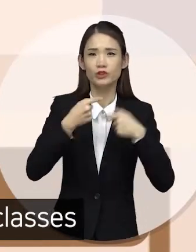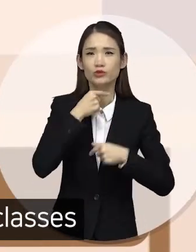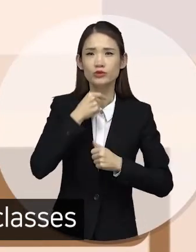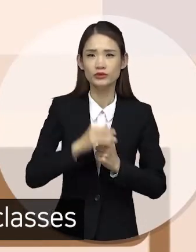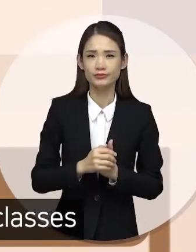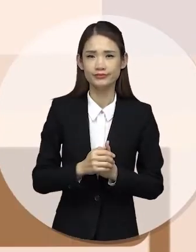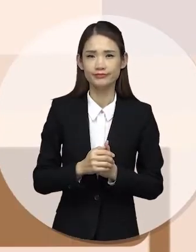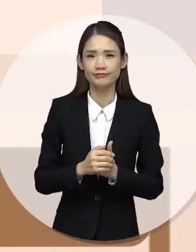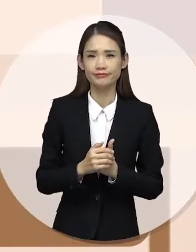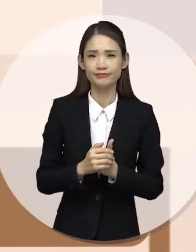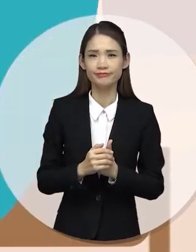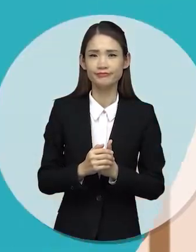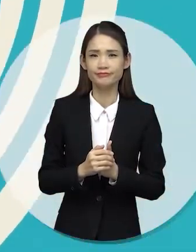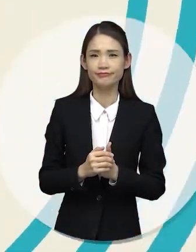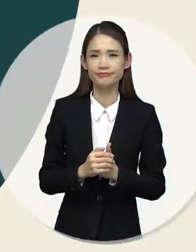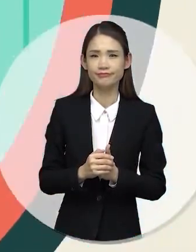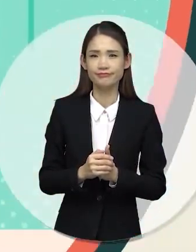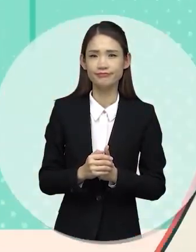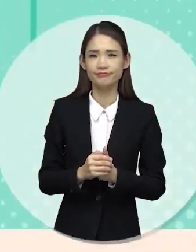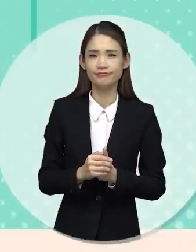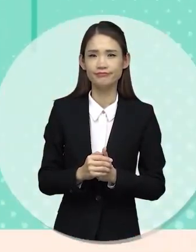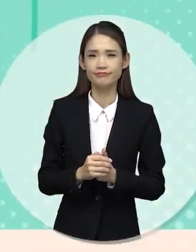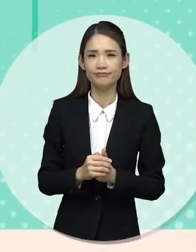싶은 것뿐인데요.